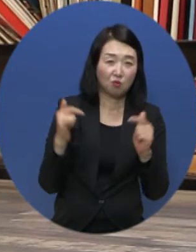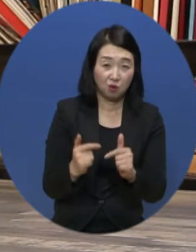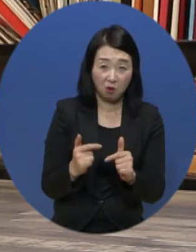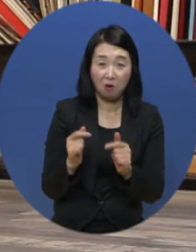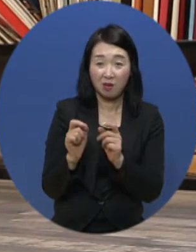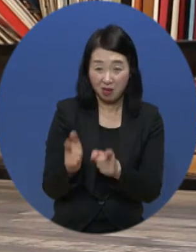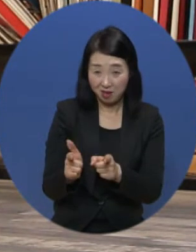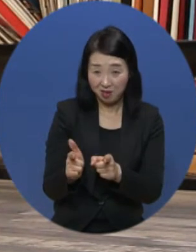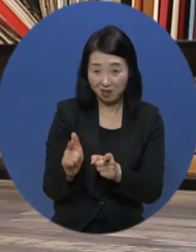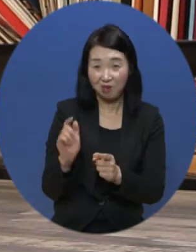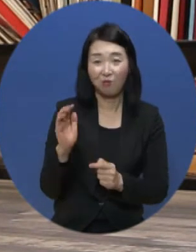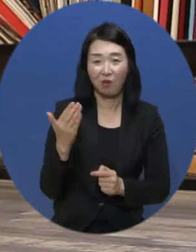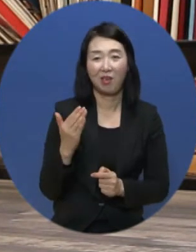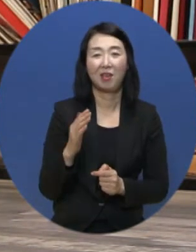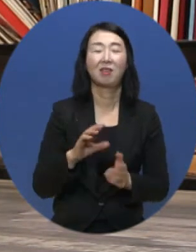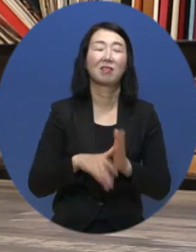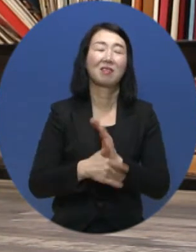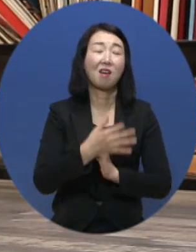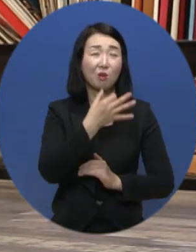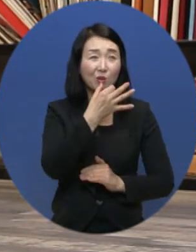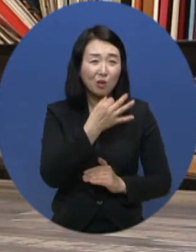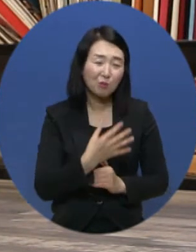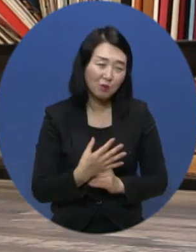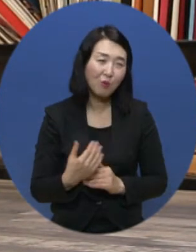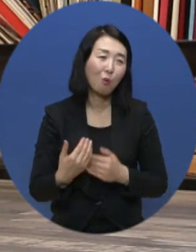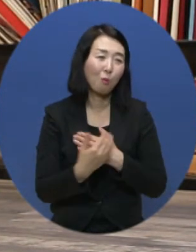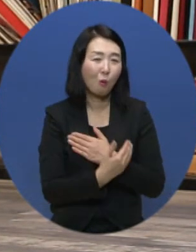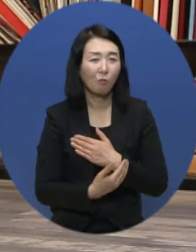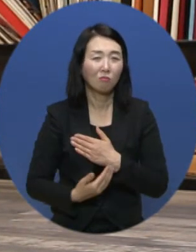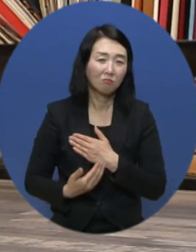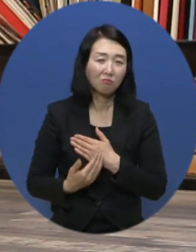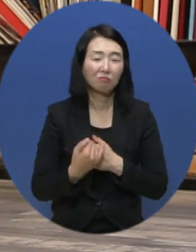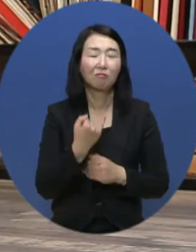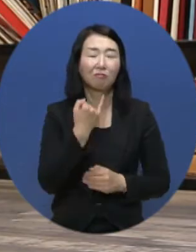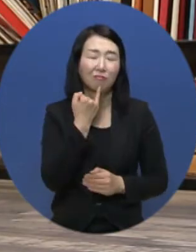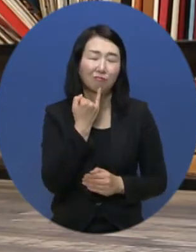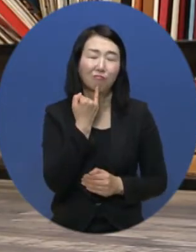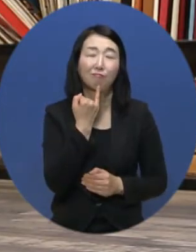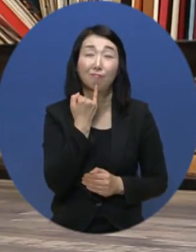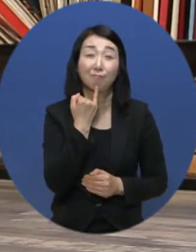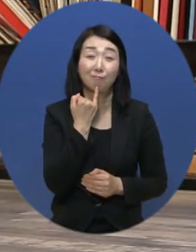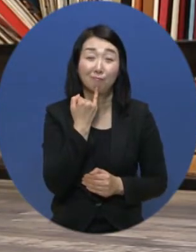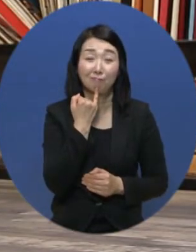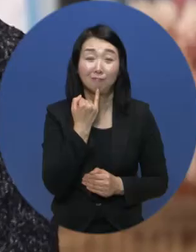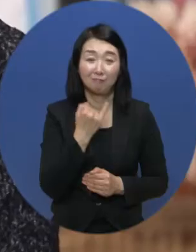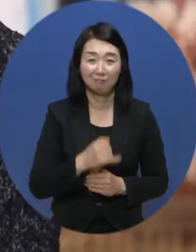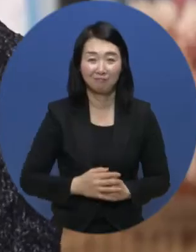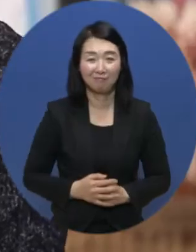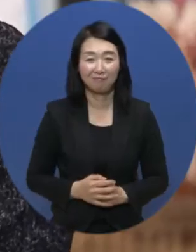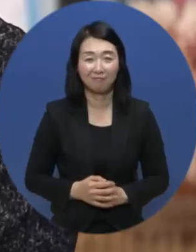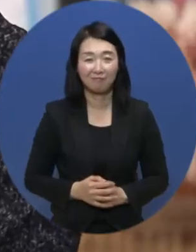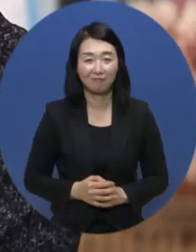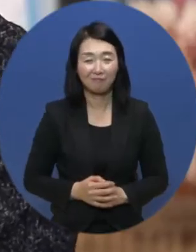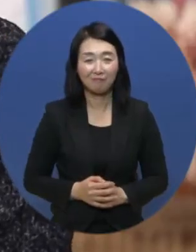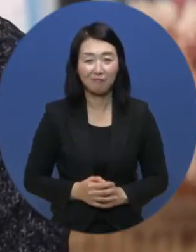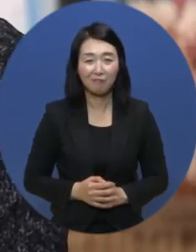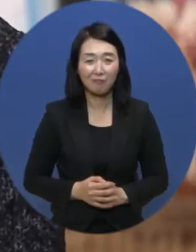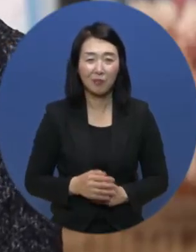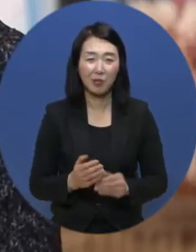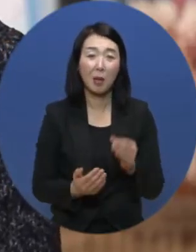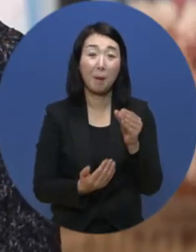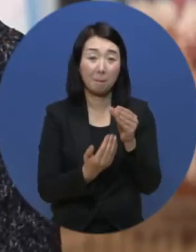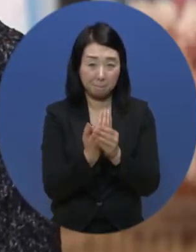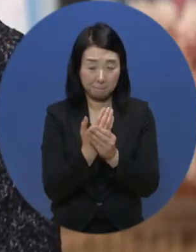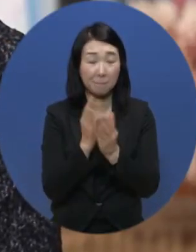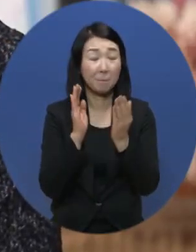그 힘듦과 뭐 고단함은 앞으로도 마다하지 않고 계속할 예정입니다. 사고가 난 지 한